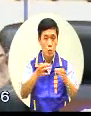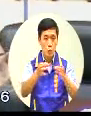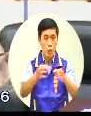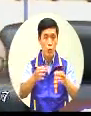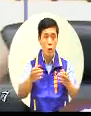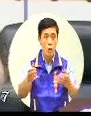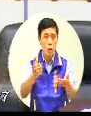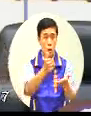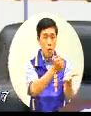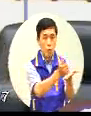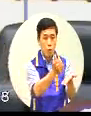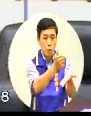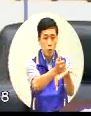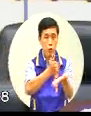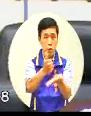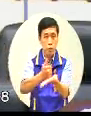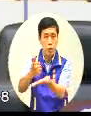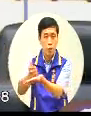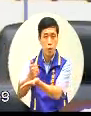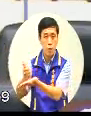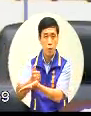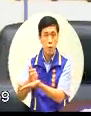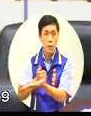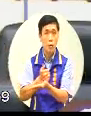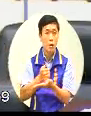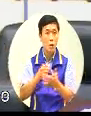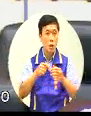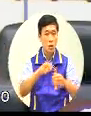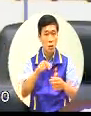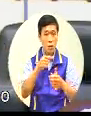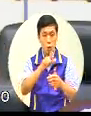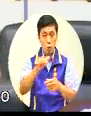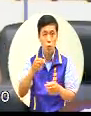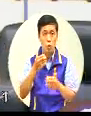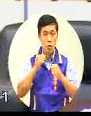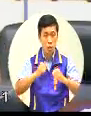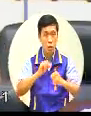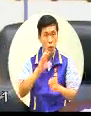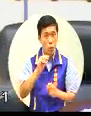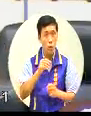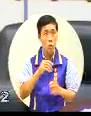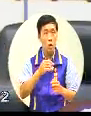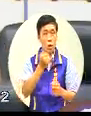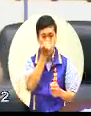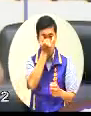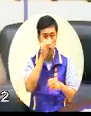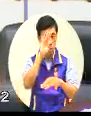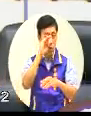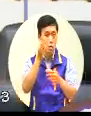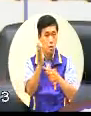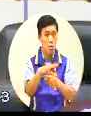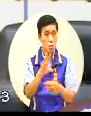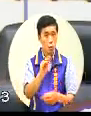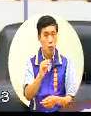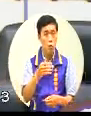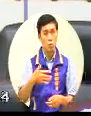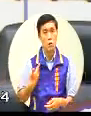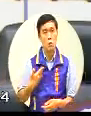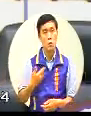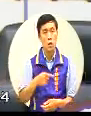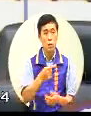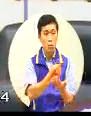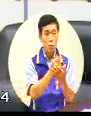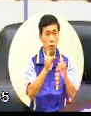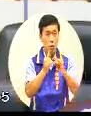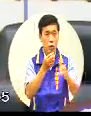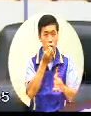还是鸡啊？到底是有健康无啊？是什么病死猪啊？是什么货？啊，其实一般人拢唔知吼，大家拢是食这，你又